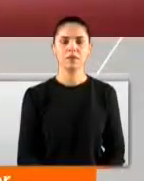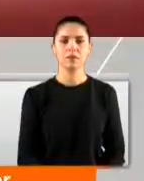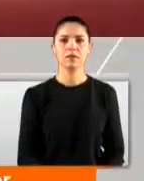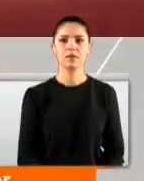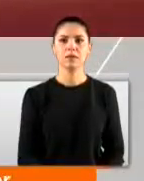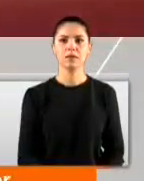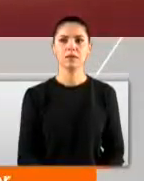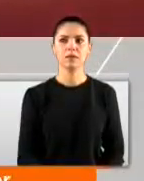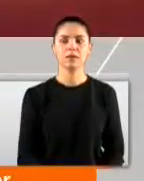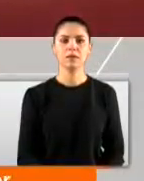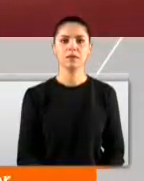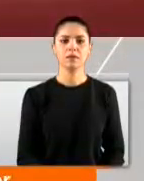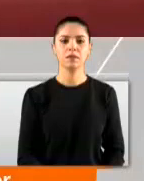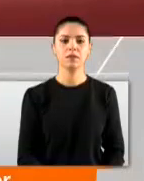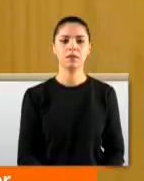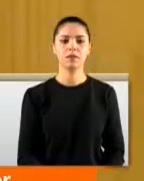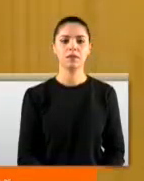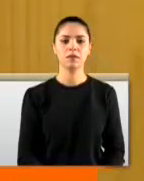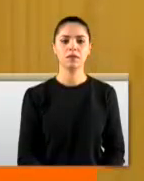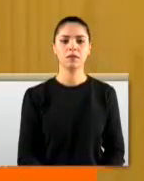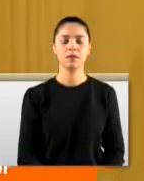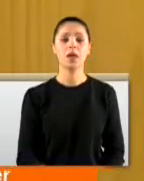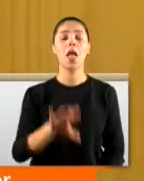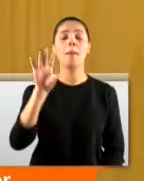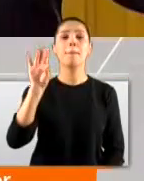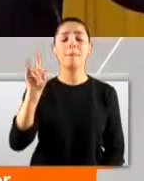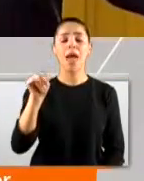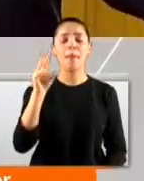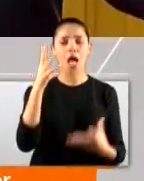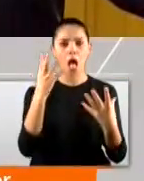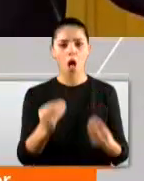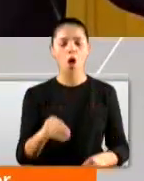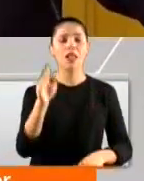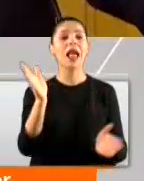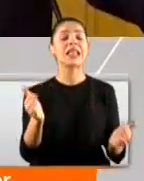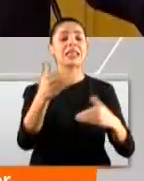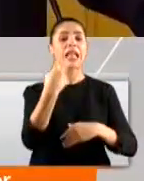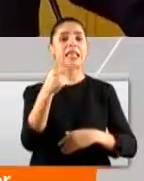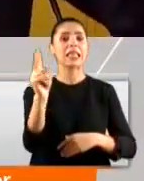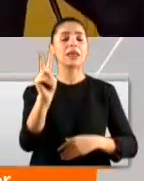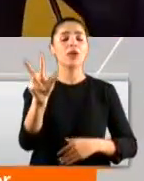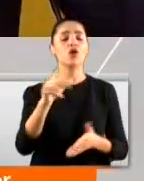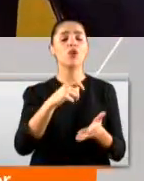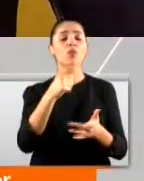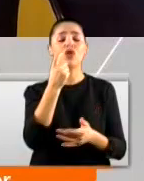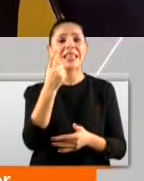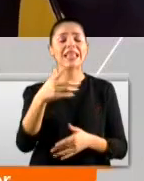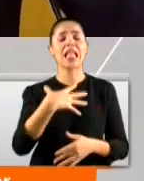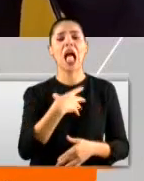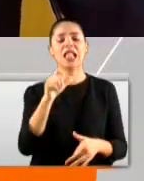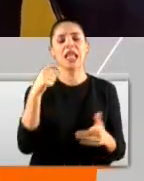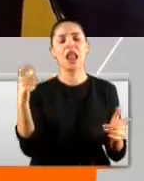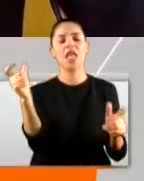Tüh seçime gitti Türkiye seçime götürme Milliyetçi Hareket Partisi sandığın 2020/3 yılının Haziran